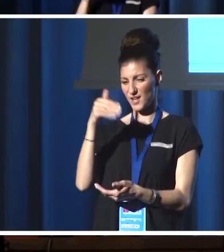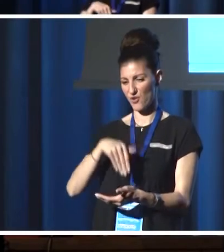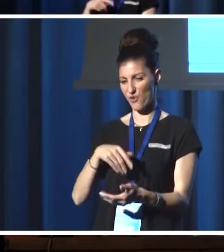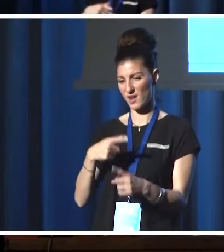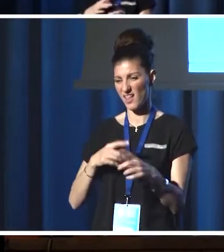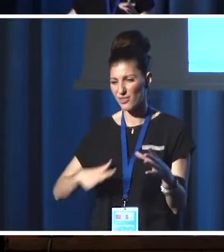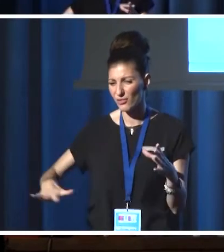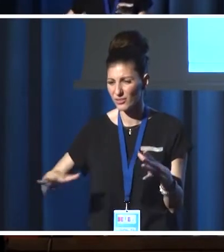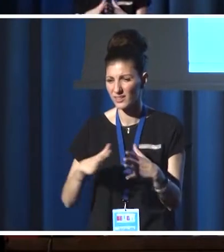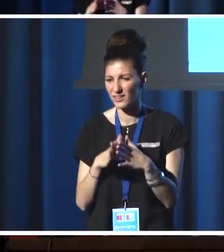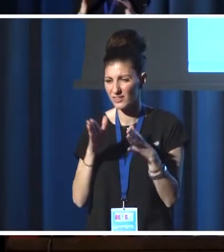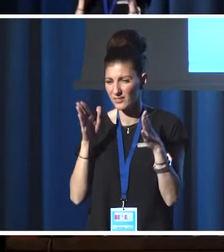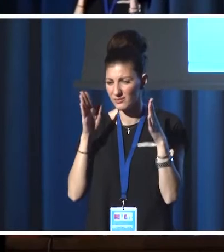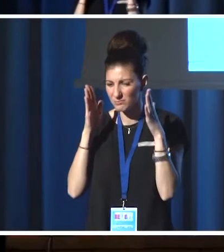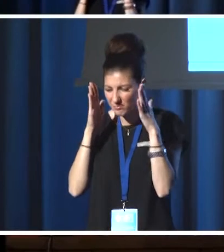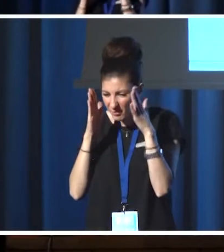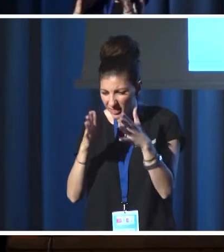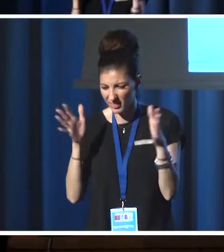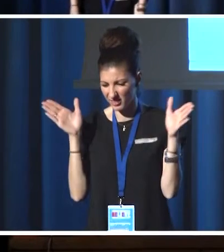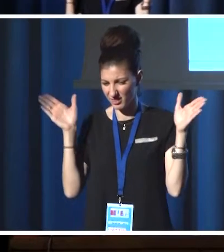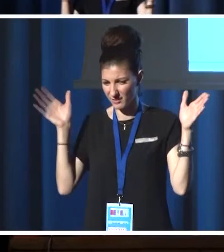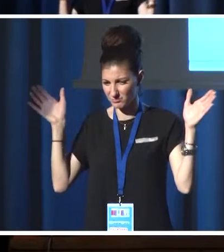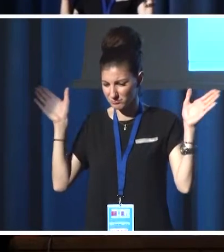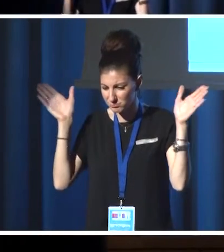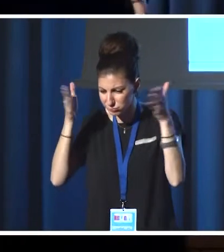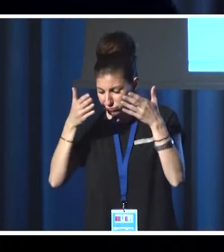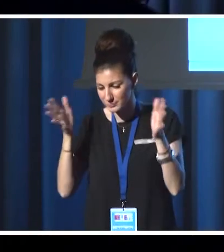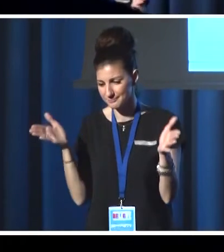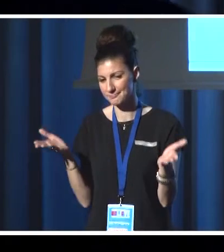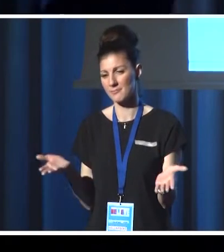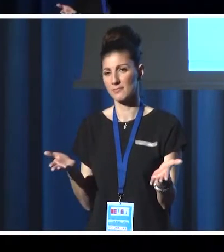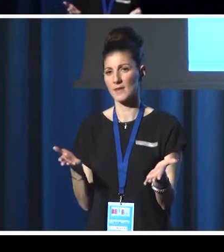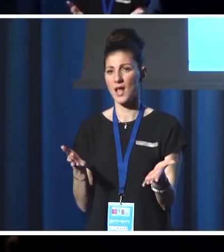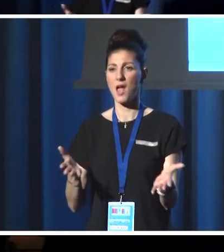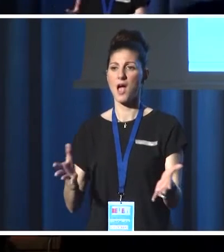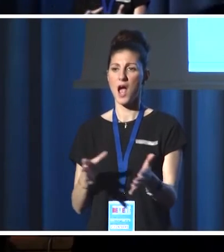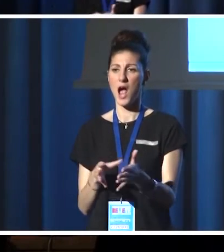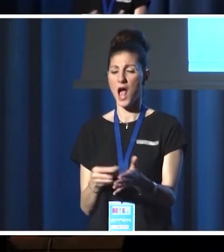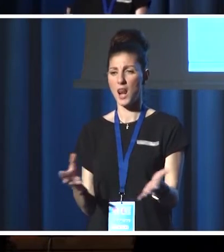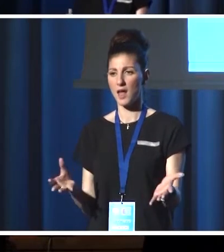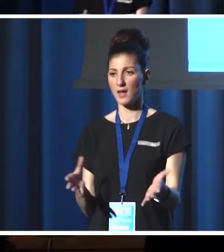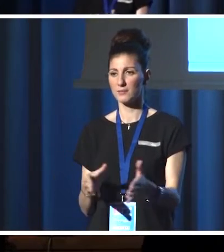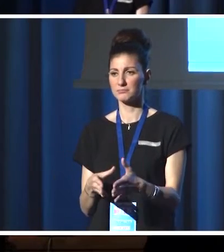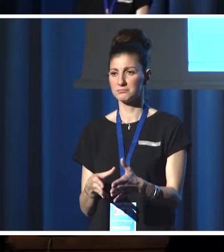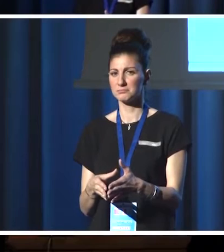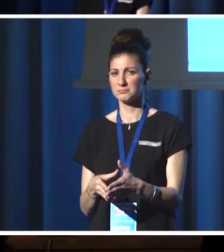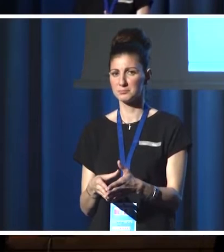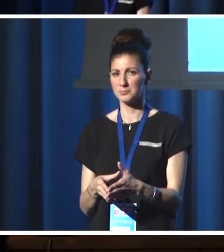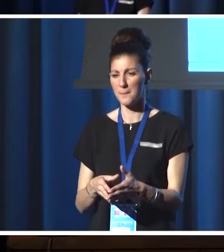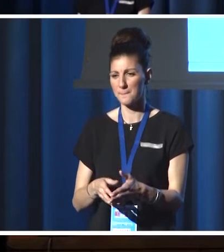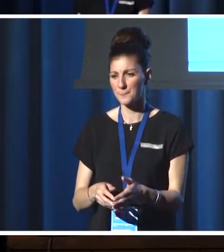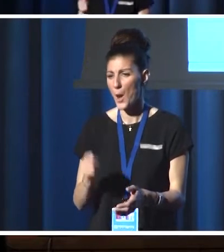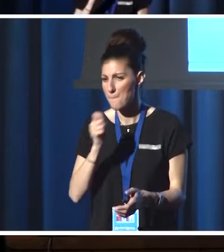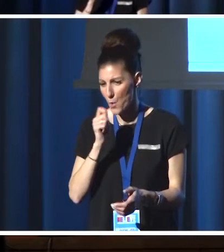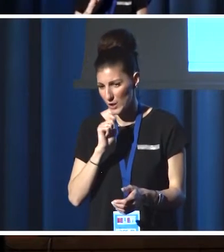είναι συντηρητική όταν λέω συντηρητική δεν εννοώ με την πολιτική έννοια που συνήθως